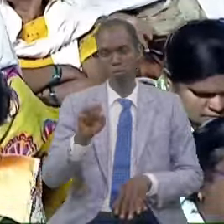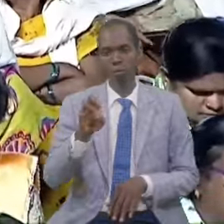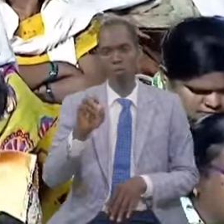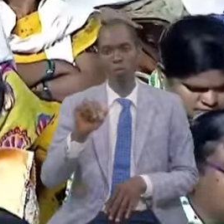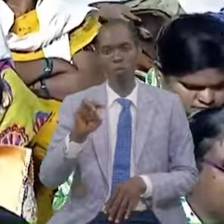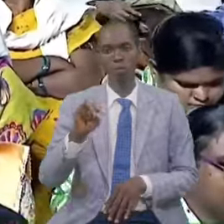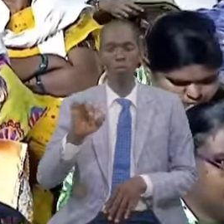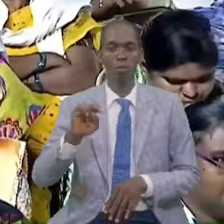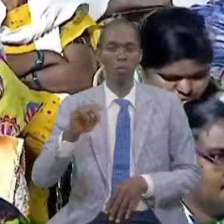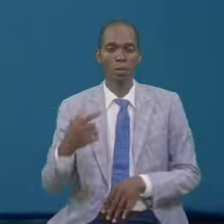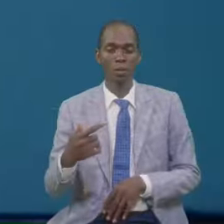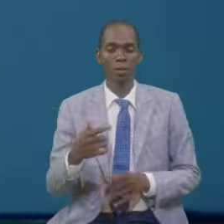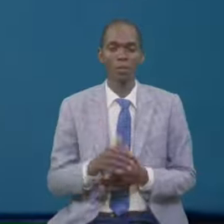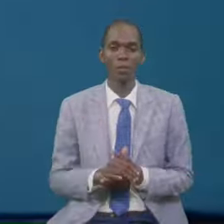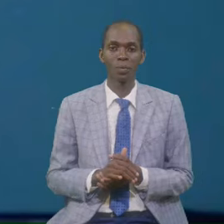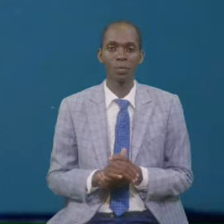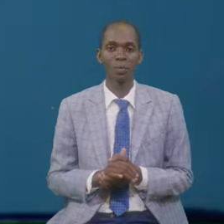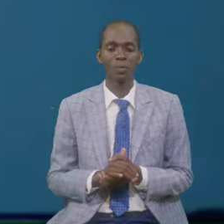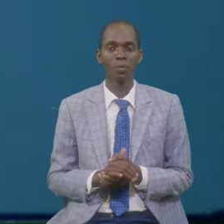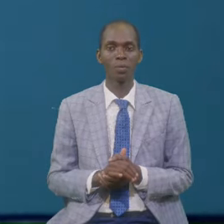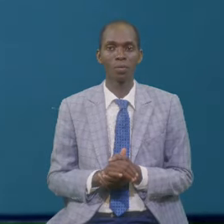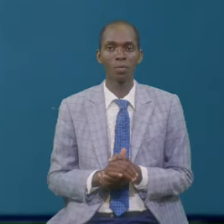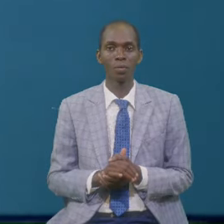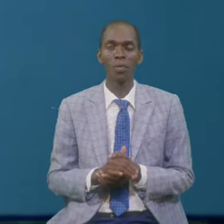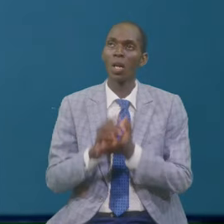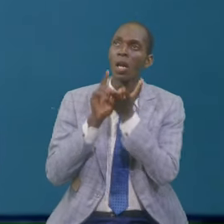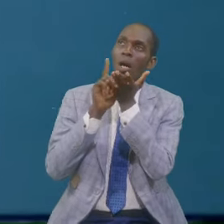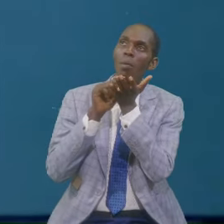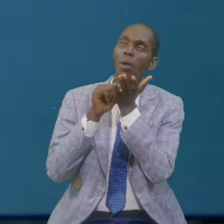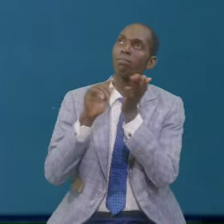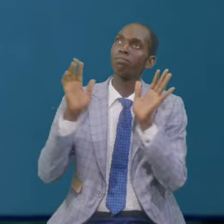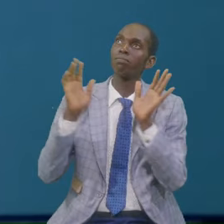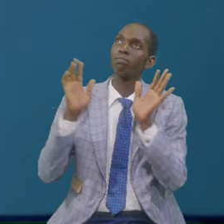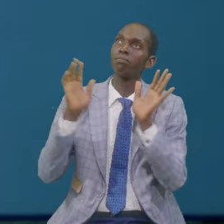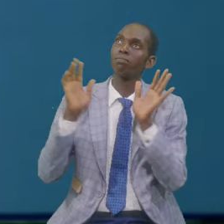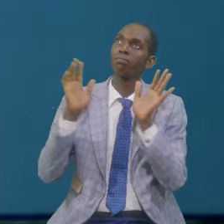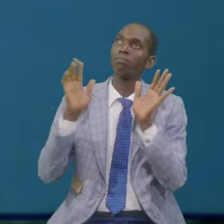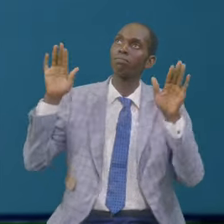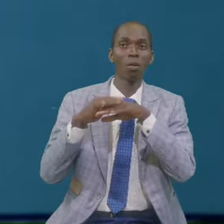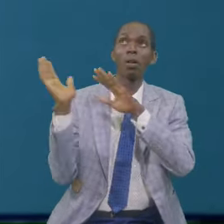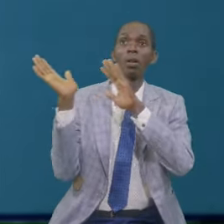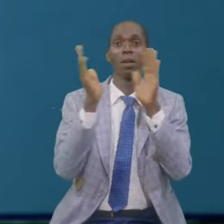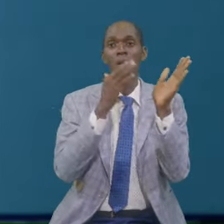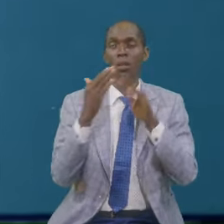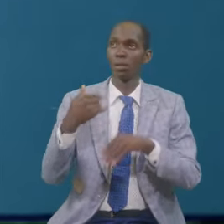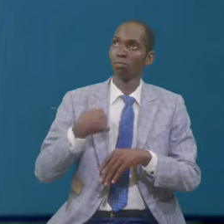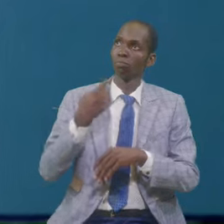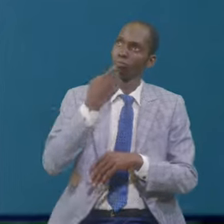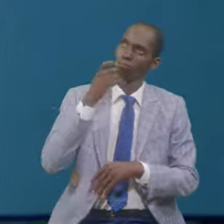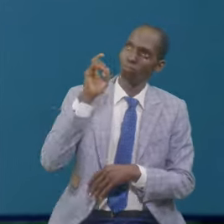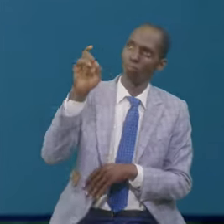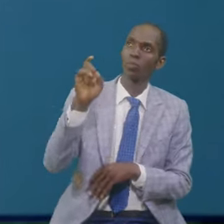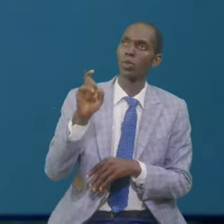ఉంటుందో ఈ ఆజ్ఞ అంత కష్టంగా ఉంది. Birds of the air. ఆకాశ పక్షులు. I'm speaking to you that you